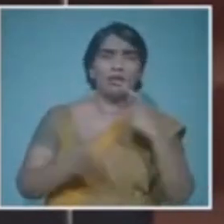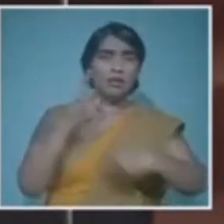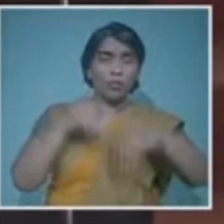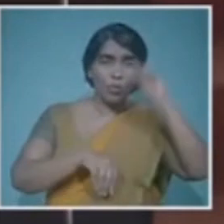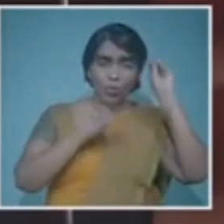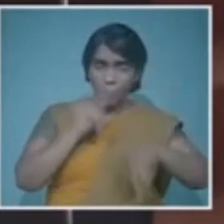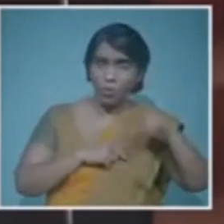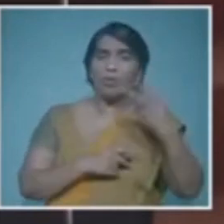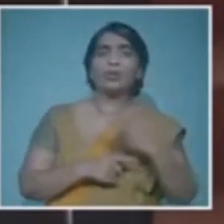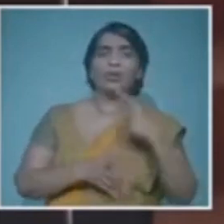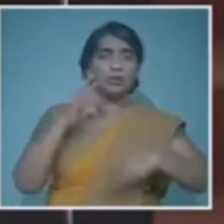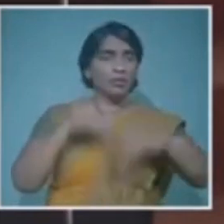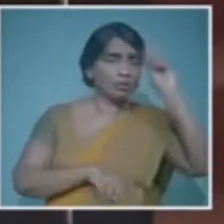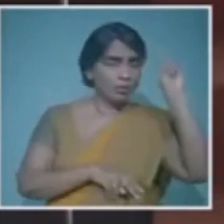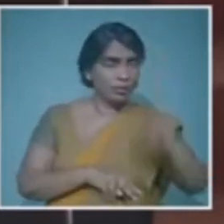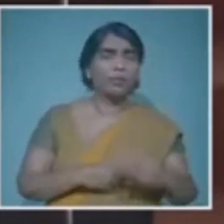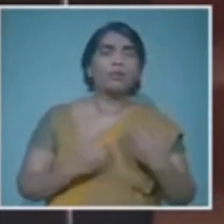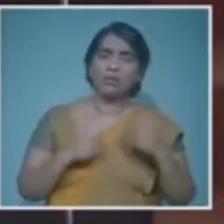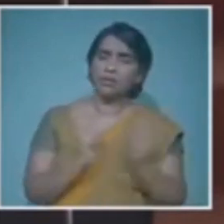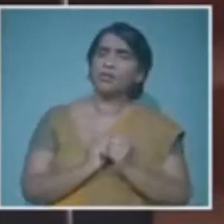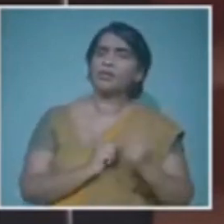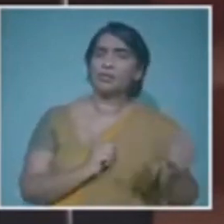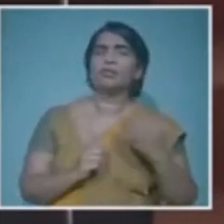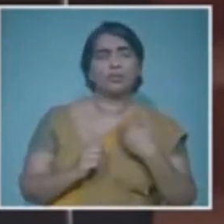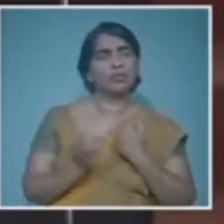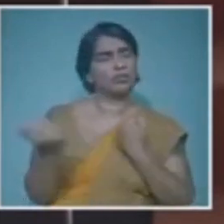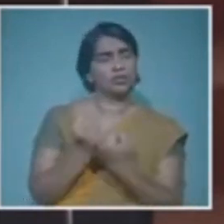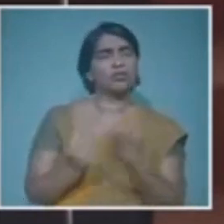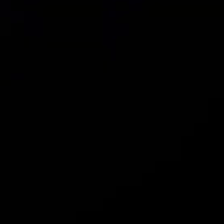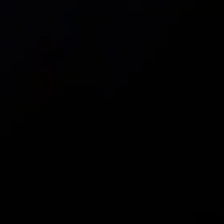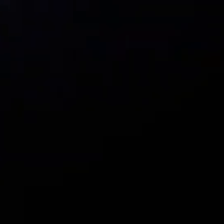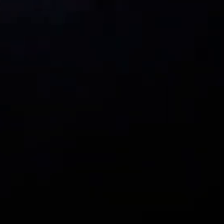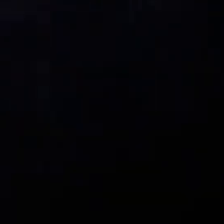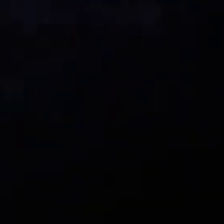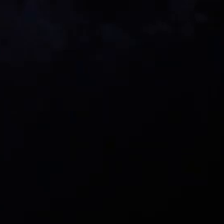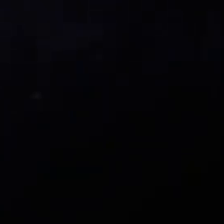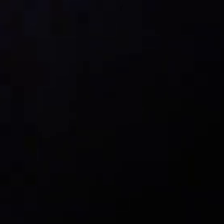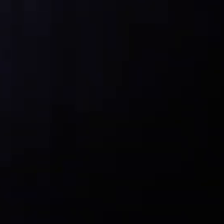ගන්න ධනවරවල තුලින් අපි වැඩ කරමු අපිට ඒ අවශ්‍ය සහයෝගය දෙන්න සූදානම්.